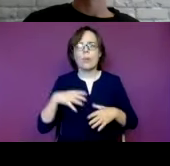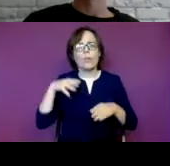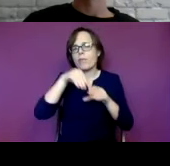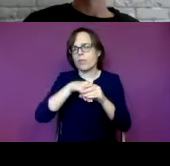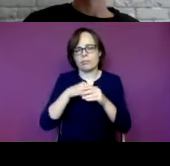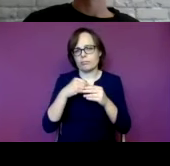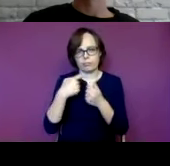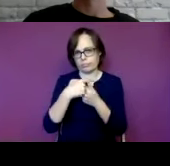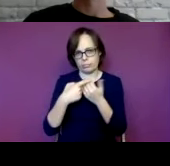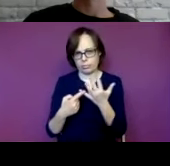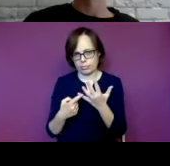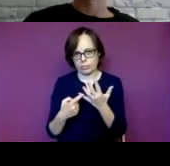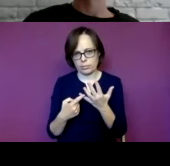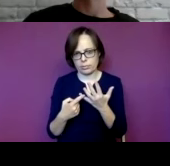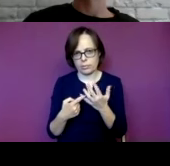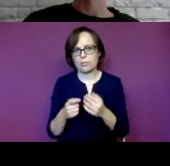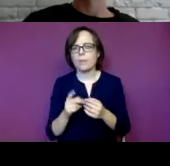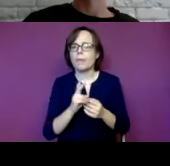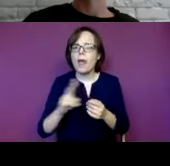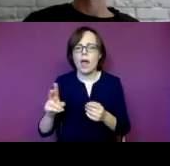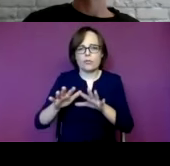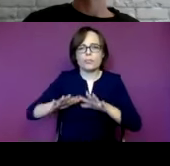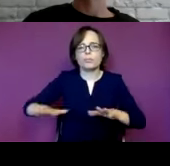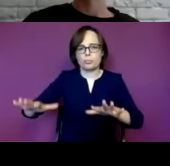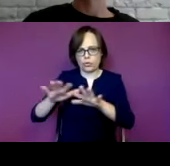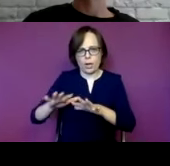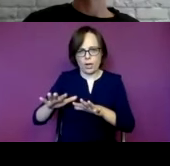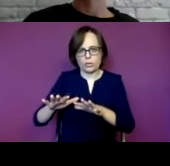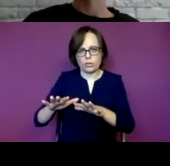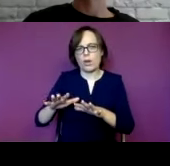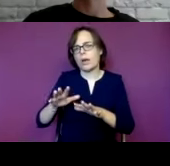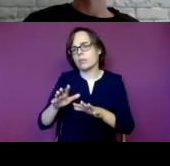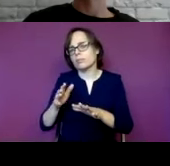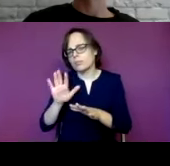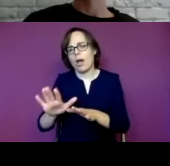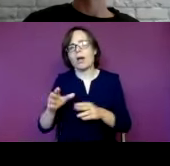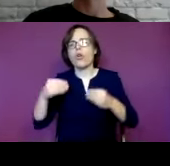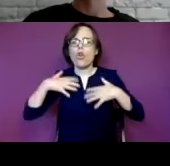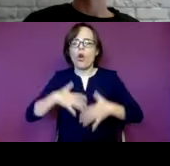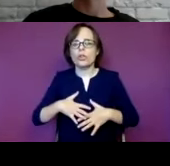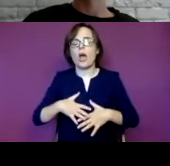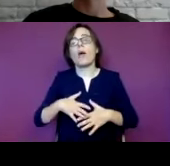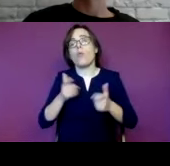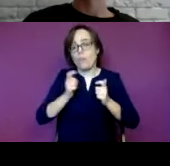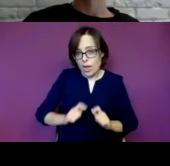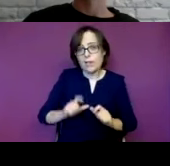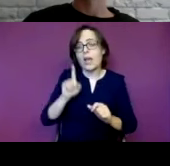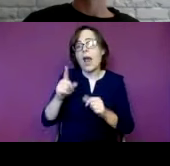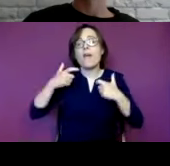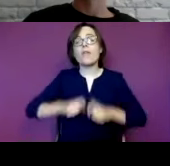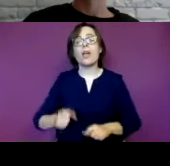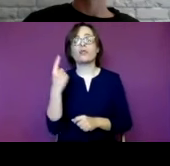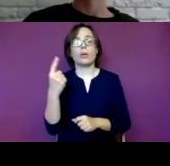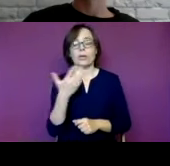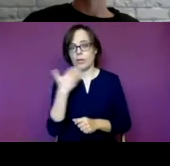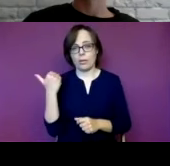no, każda przestrzeń dzisiaj tych tożsamości ma wiele wiejskich. Tak jak, no, w niektórych dziedzinach mówi się o wielofunkcyjności